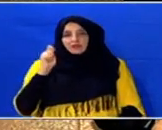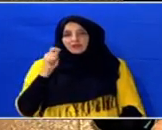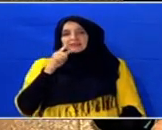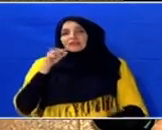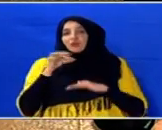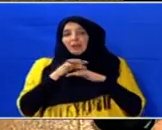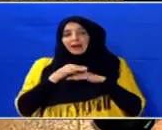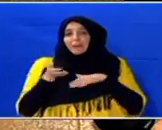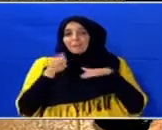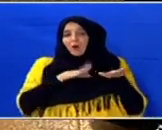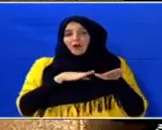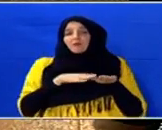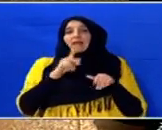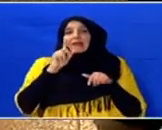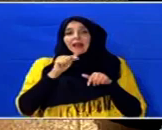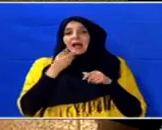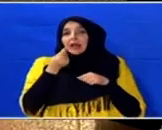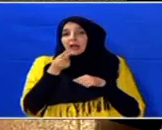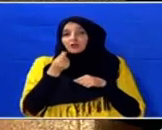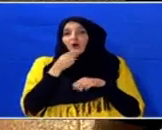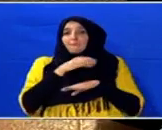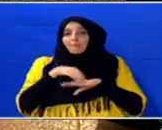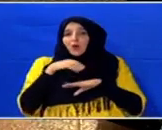أموال في البنك يعني حسب ما فهمنا،